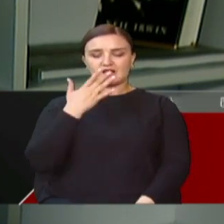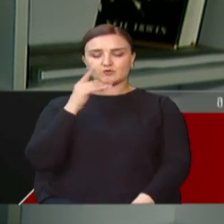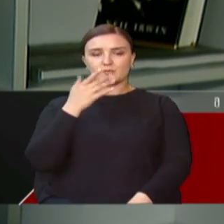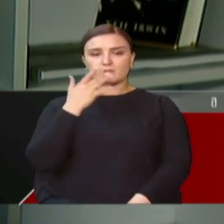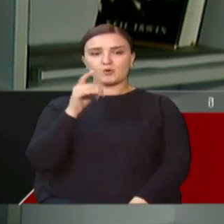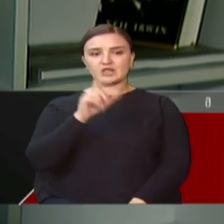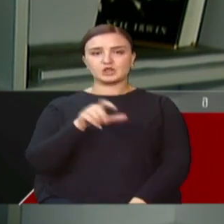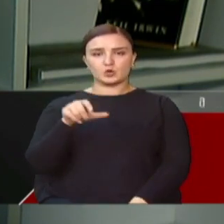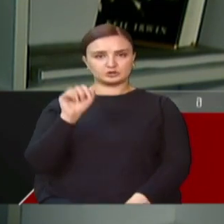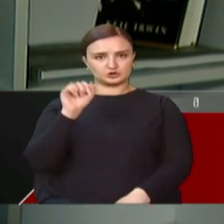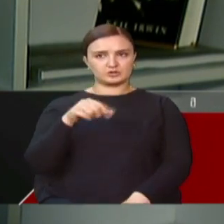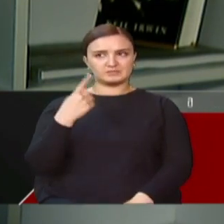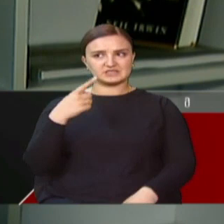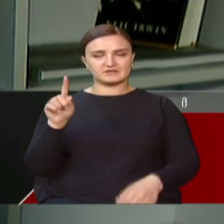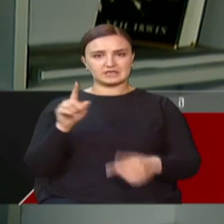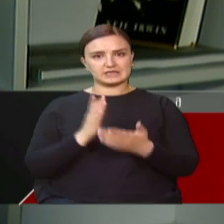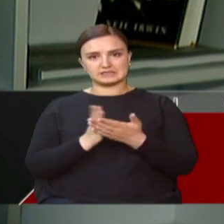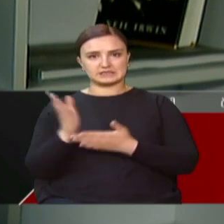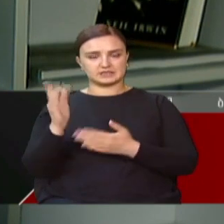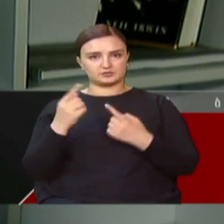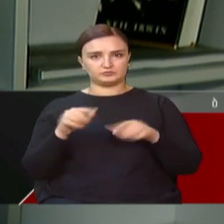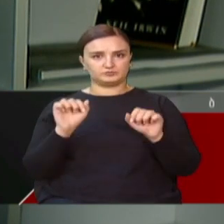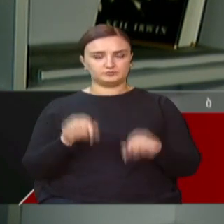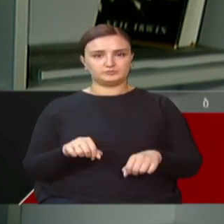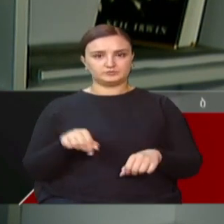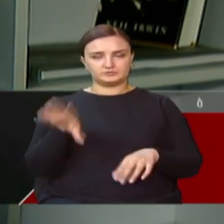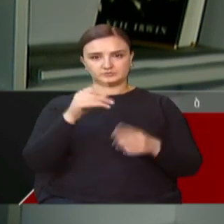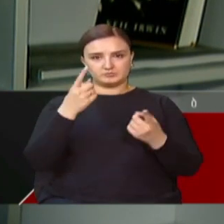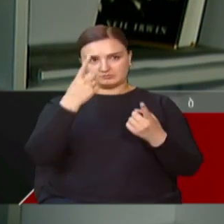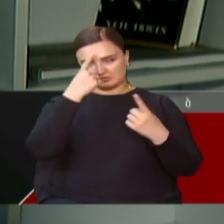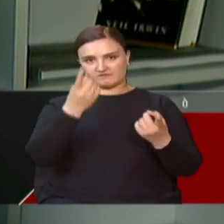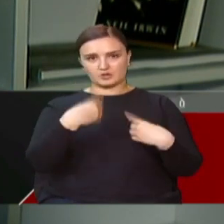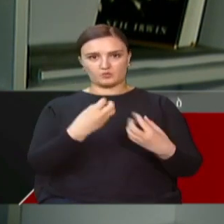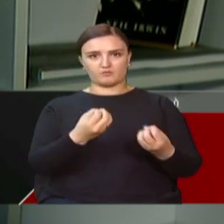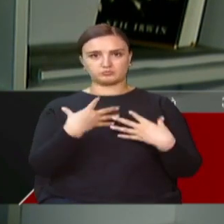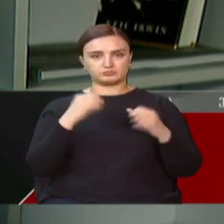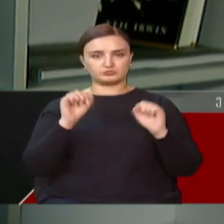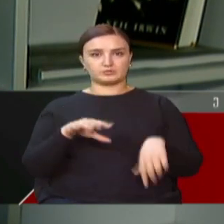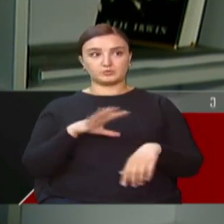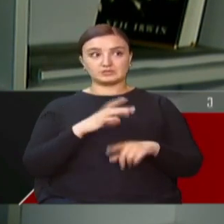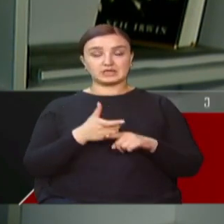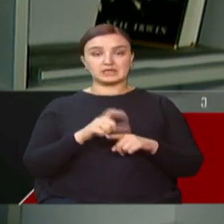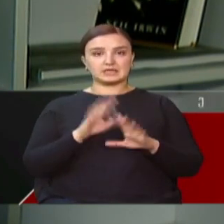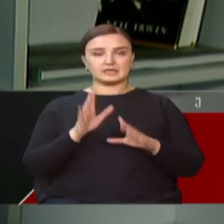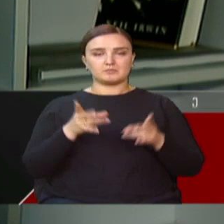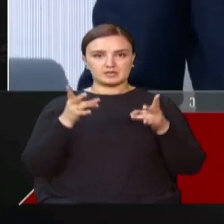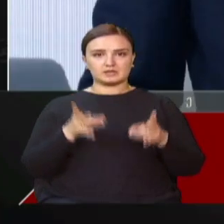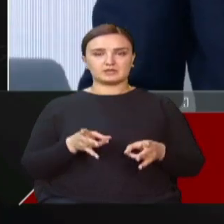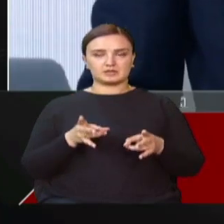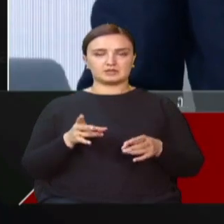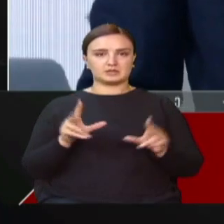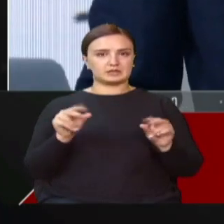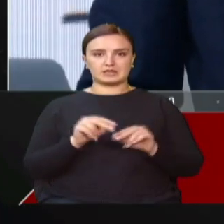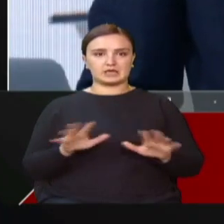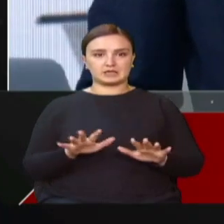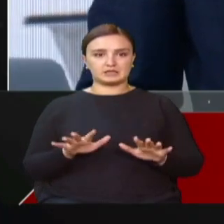პოლიტიკოსები შეიძლება სულ სხვა გზით წავიდნენ და მიგვატოვონ რომელიც იქნება ტრაგედია ჩვენთვის მართლა ოღონდ ანუ